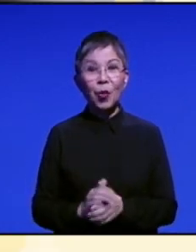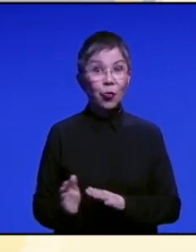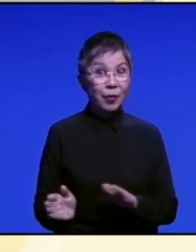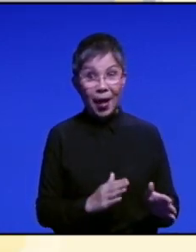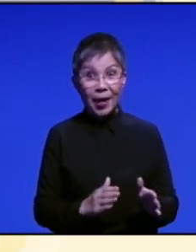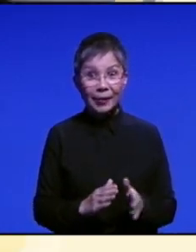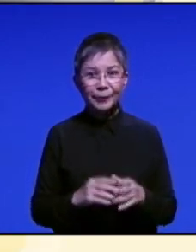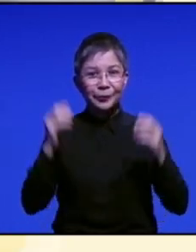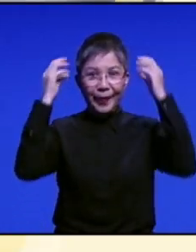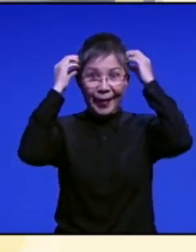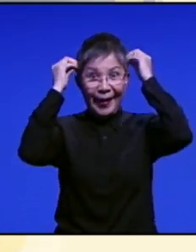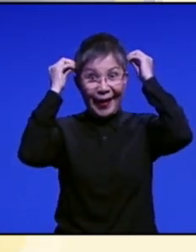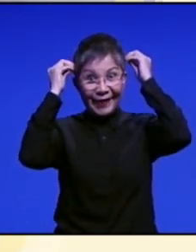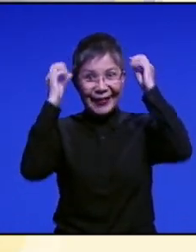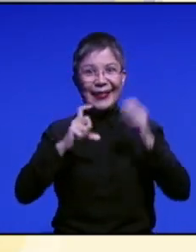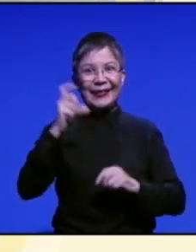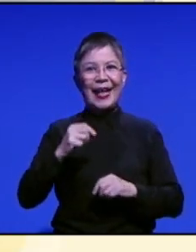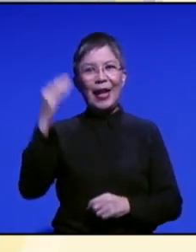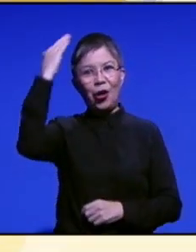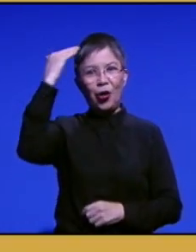Selanjutnya menata rambut ala Korea.